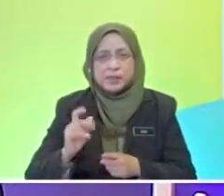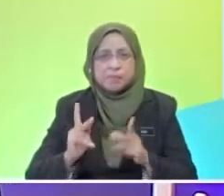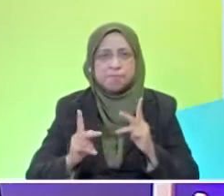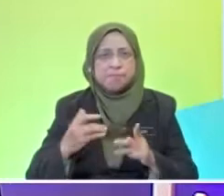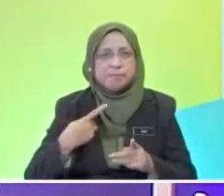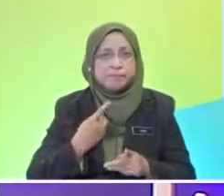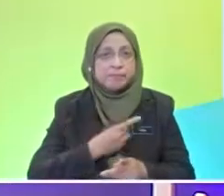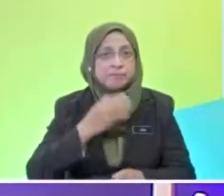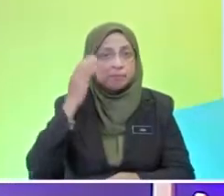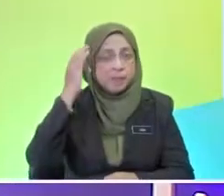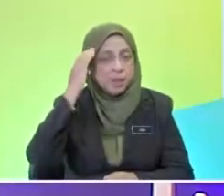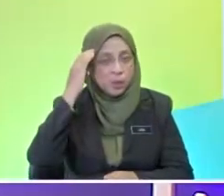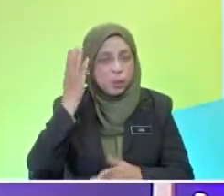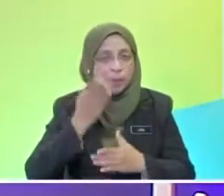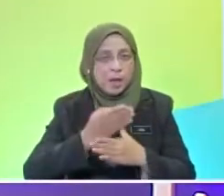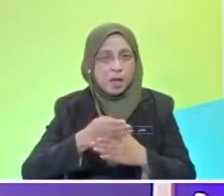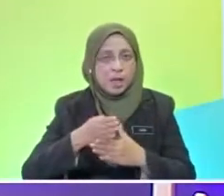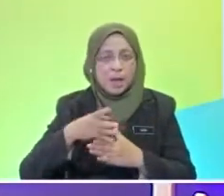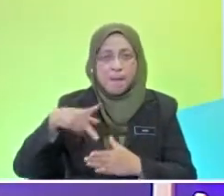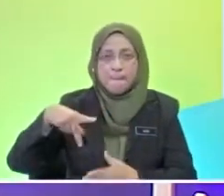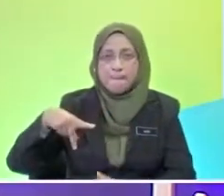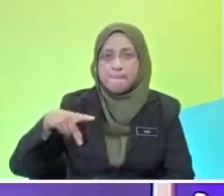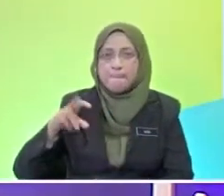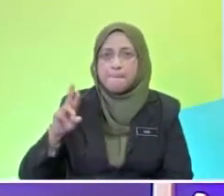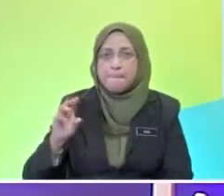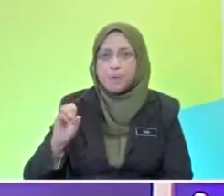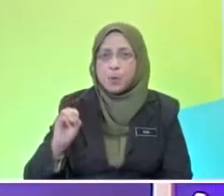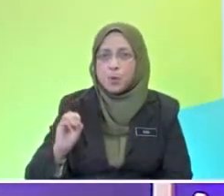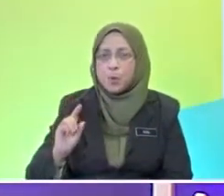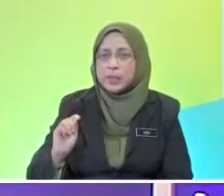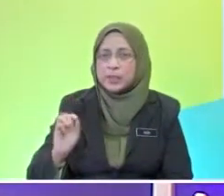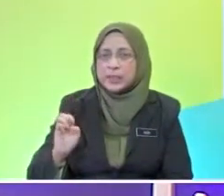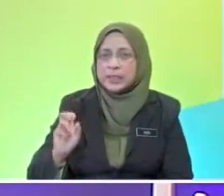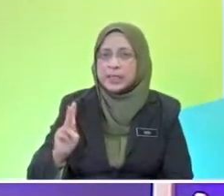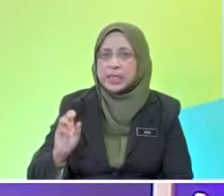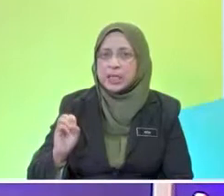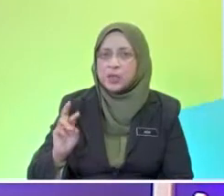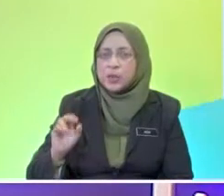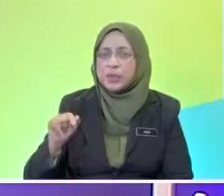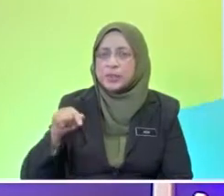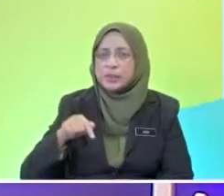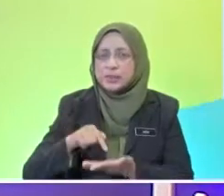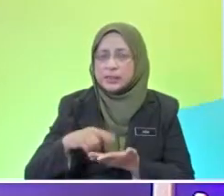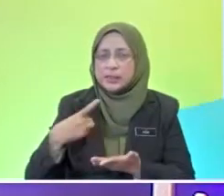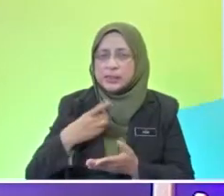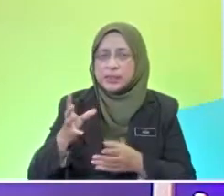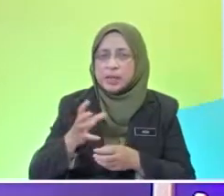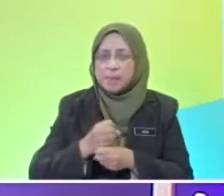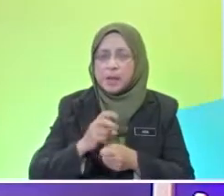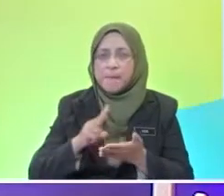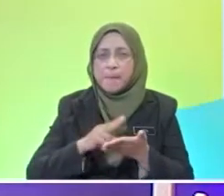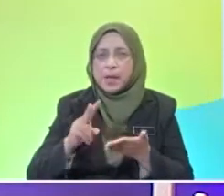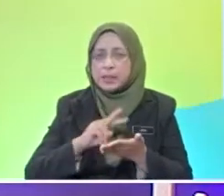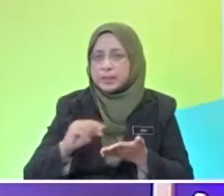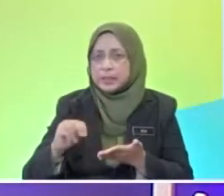pasti bahagian protraktor kita ni yang ada pada kita ni, dan memang pada separuh ini kita akan dapati bacaannya